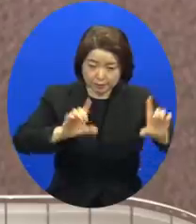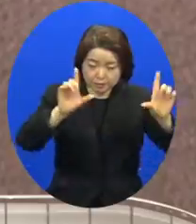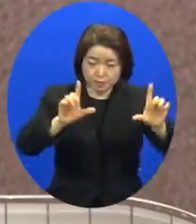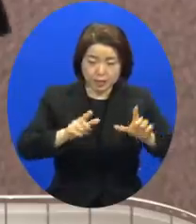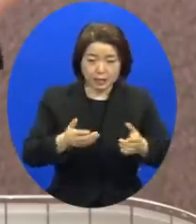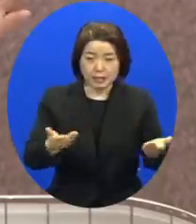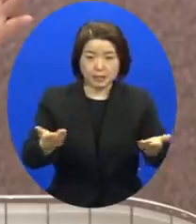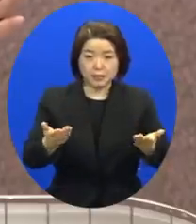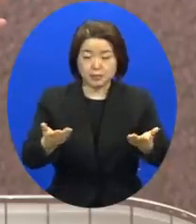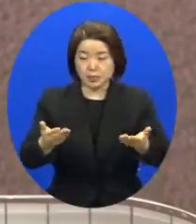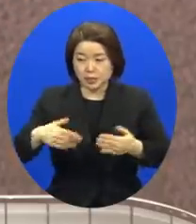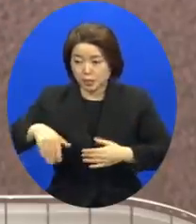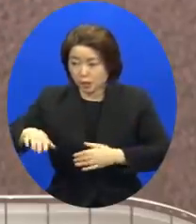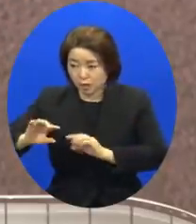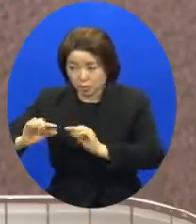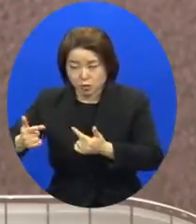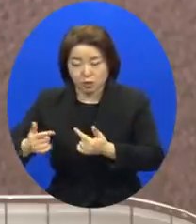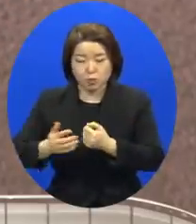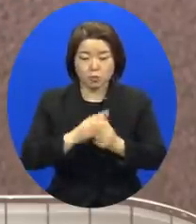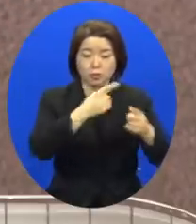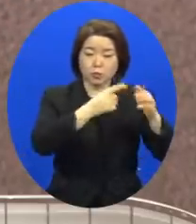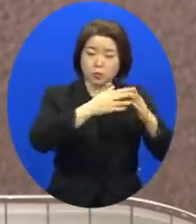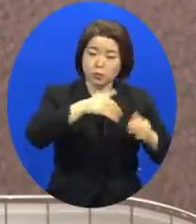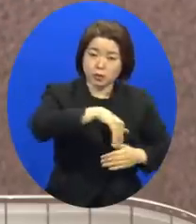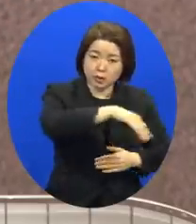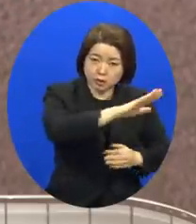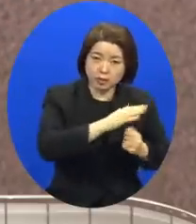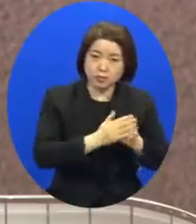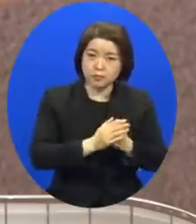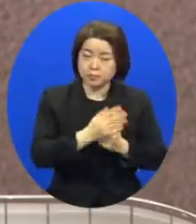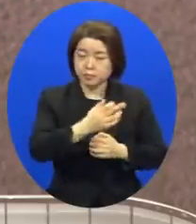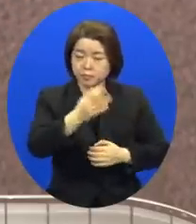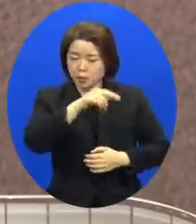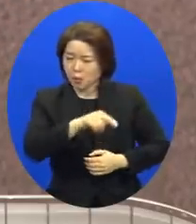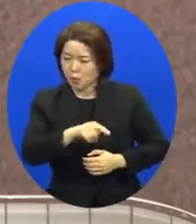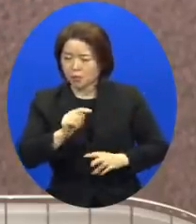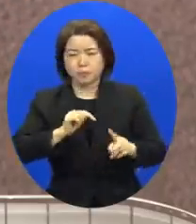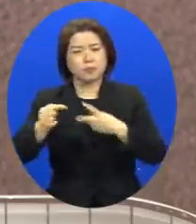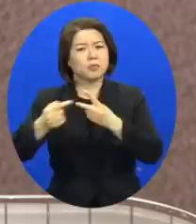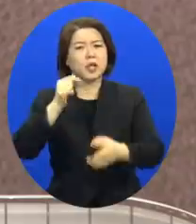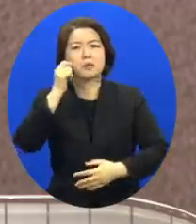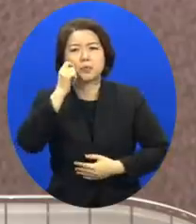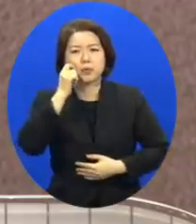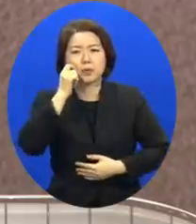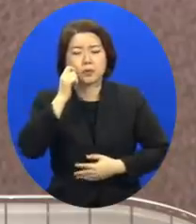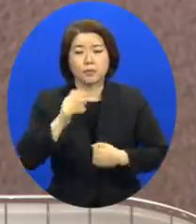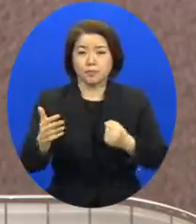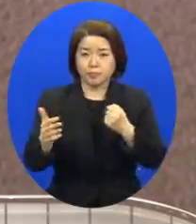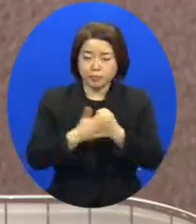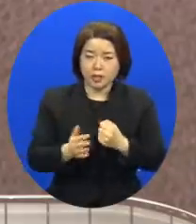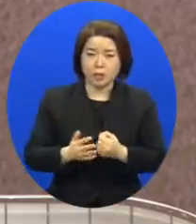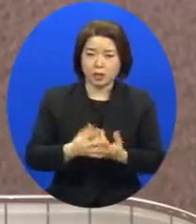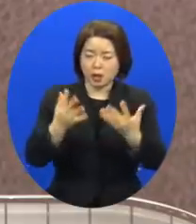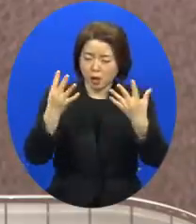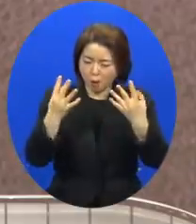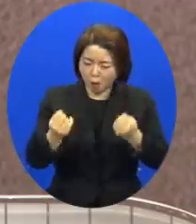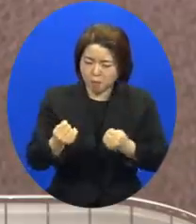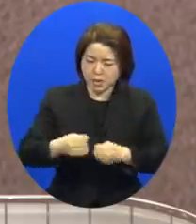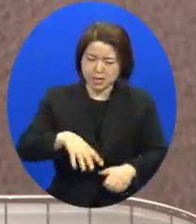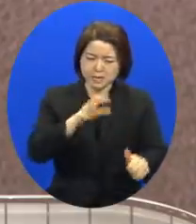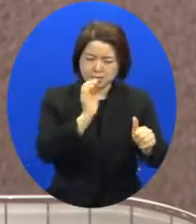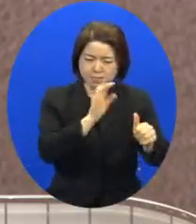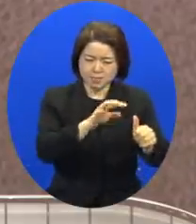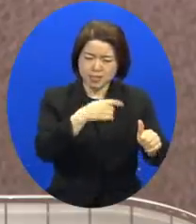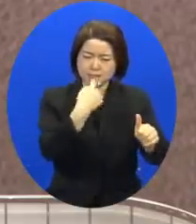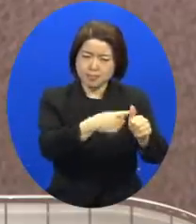않고 교회에 나가는 이동성과 형을 이해할 수가 없었습니다 그래서 얼마나 비난하고